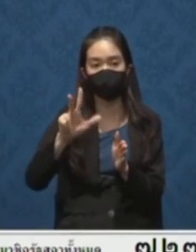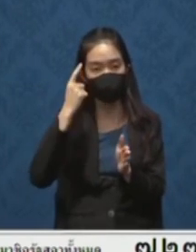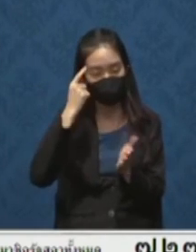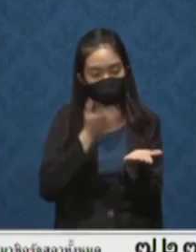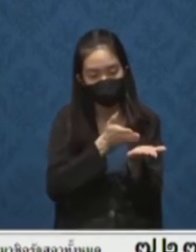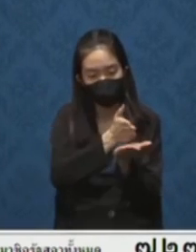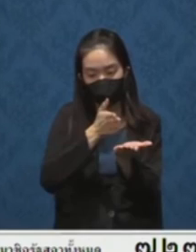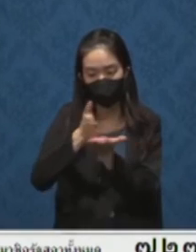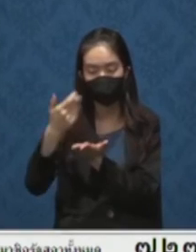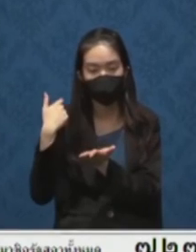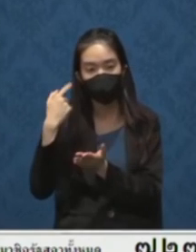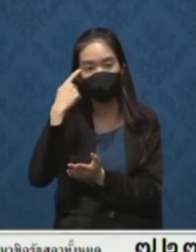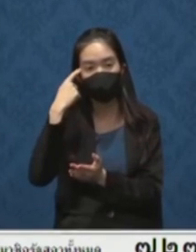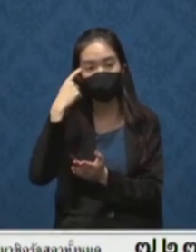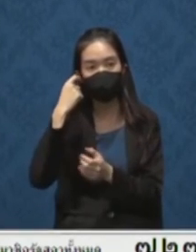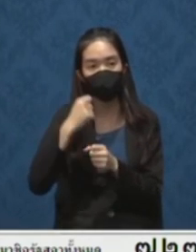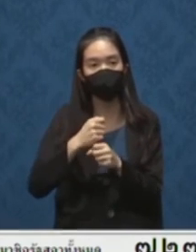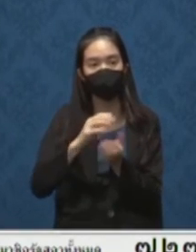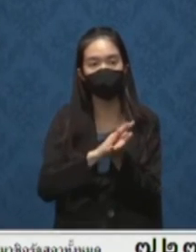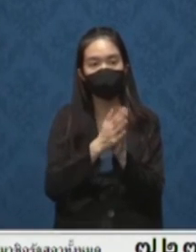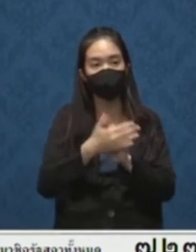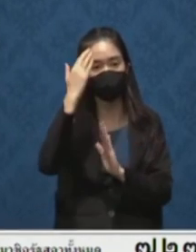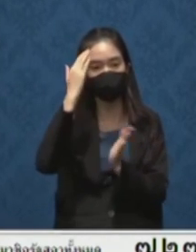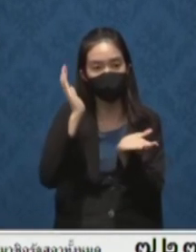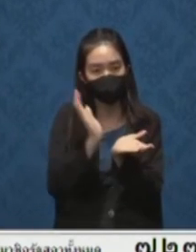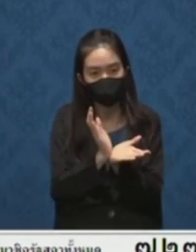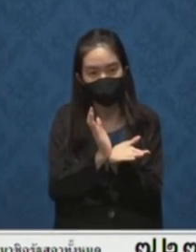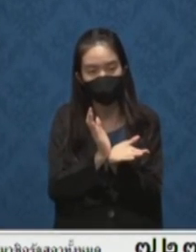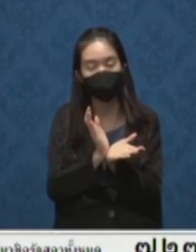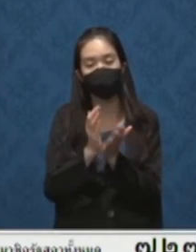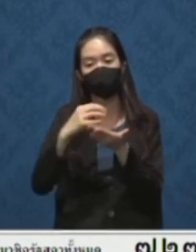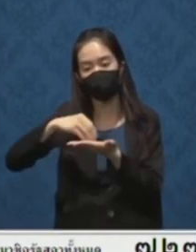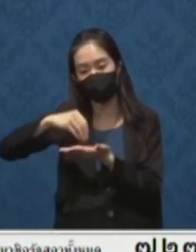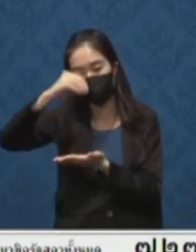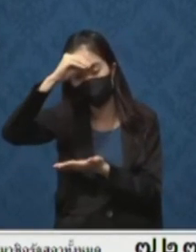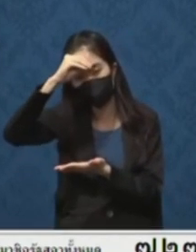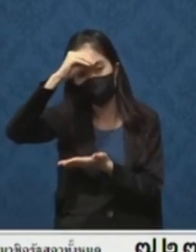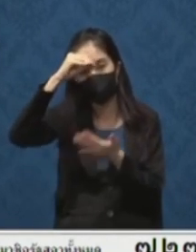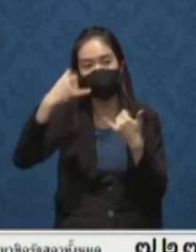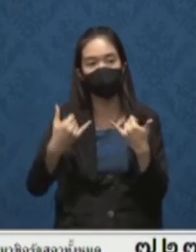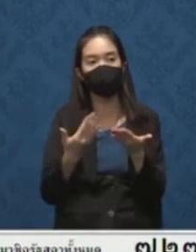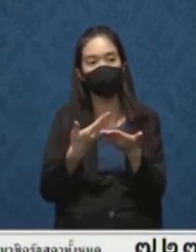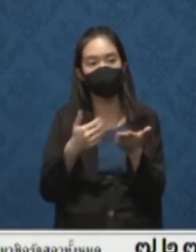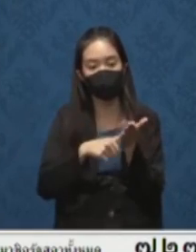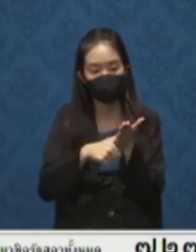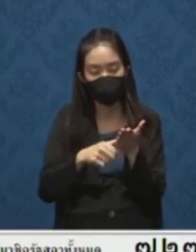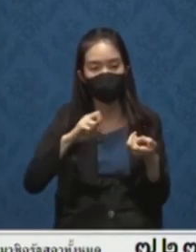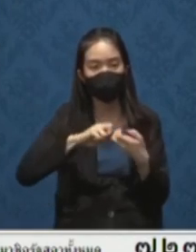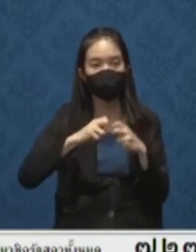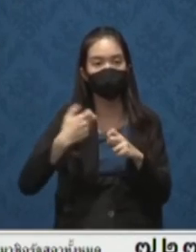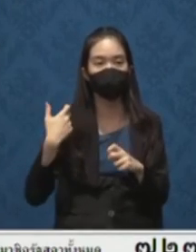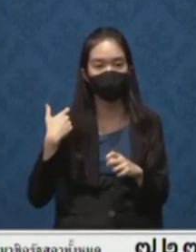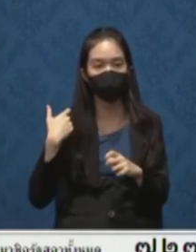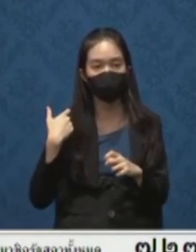้า รวม ถึง การ ปฏิ รูป ตำ รวจ และ การ ปฏิ รป การ ศึษาซึ ขณะ นี้ ก็ ยง ค ร ค สัง อยู่ เนย ครับก็ รวม เป็น